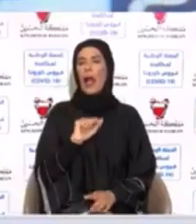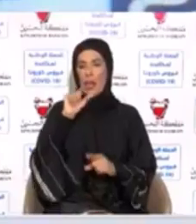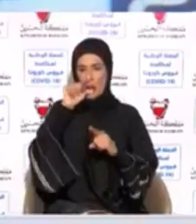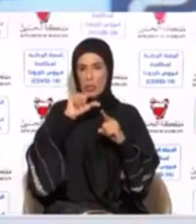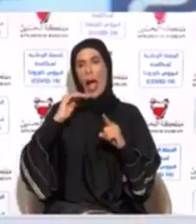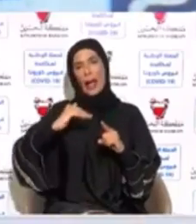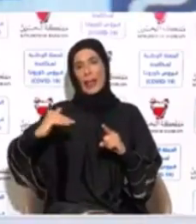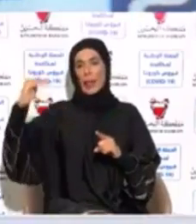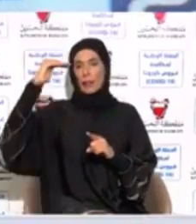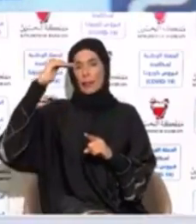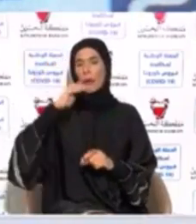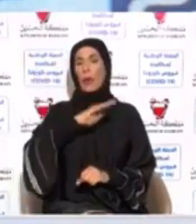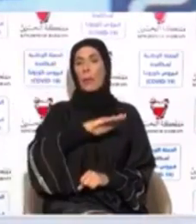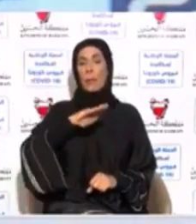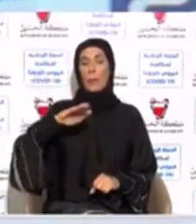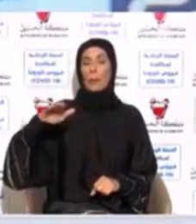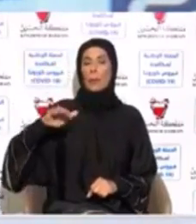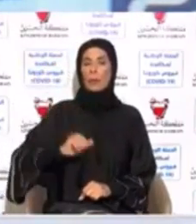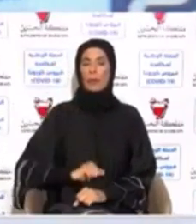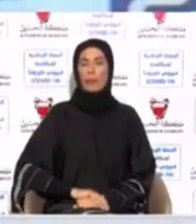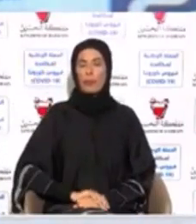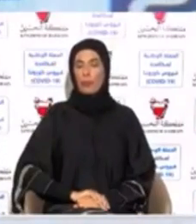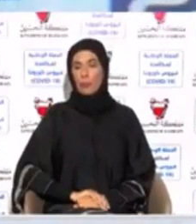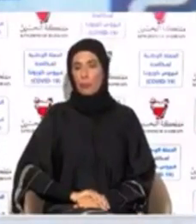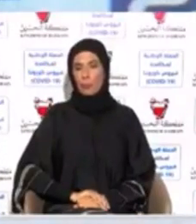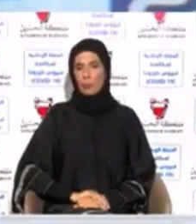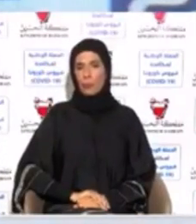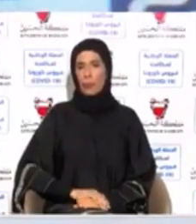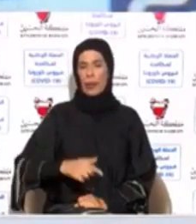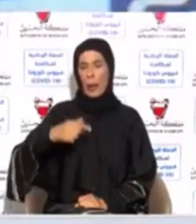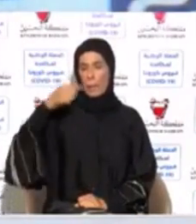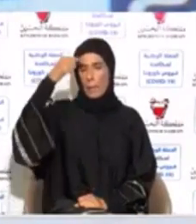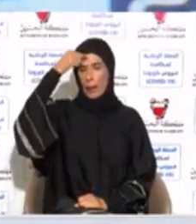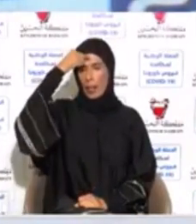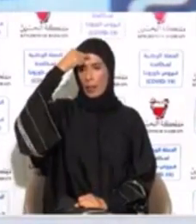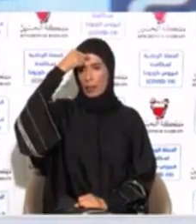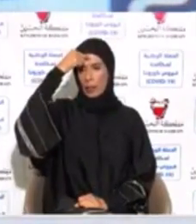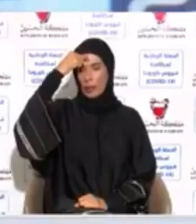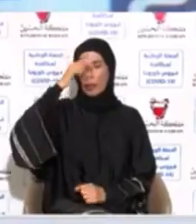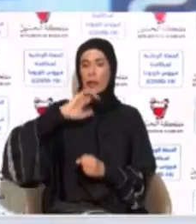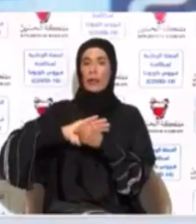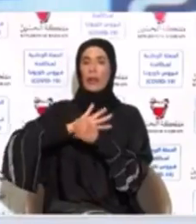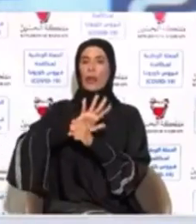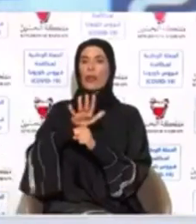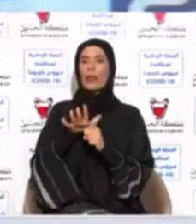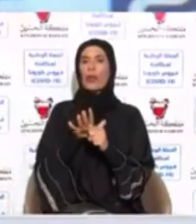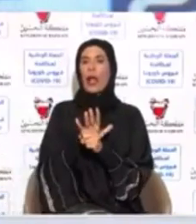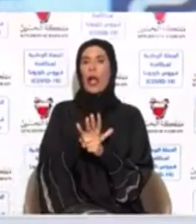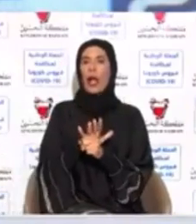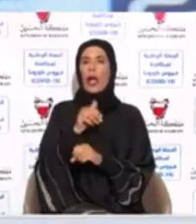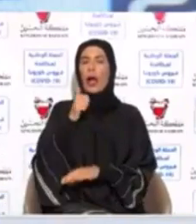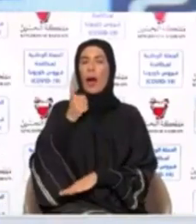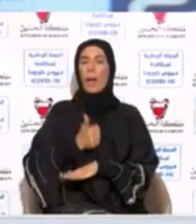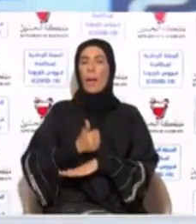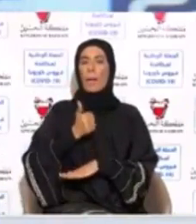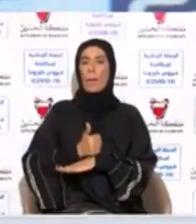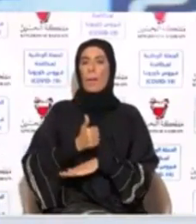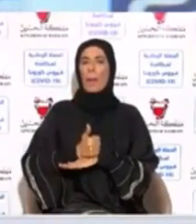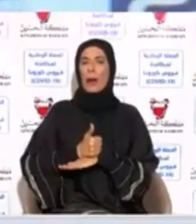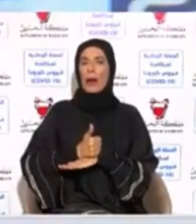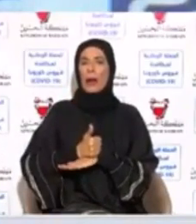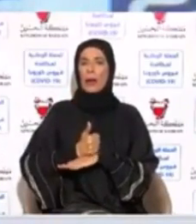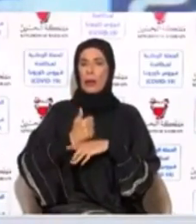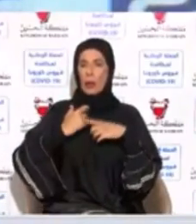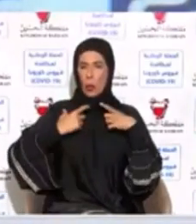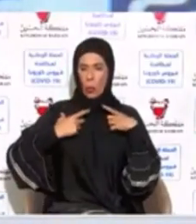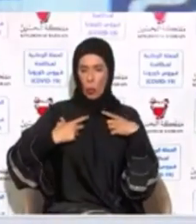الأطفال تكون أكثر ويمكن تكون مي واضحة. مرض هو الكوفيد 19 هو الأساس له هو التهاب في